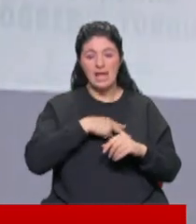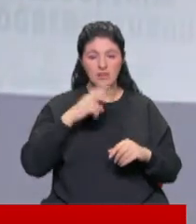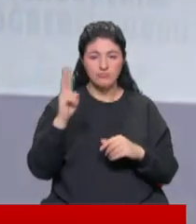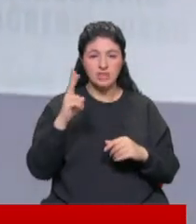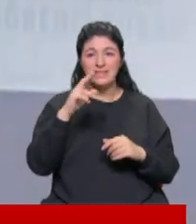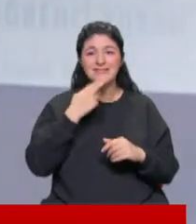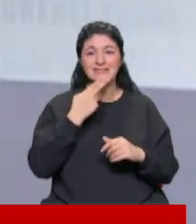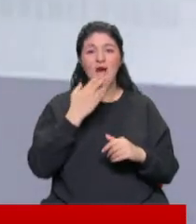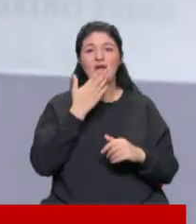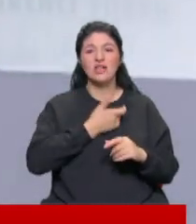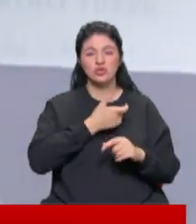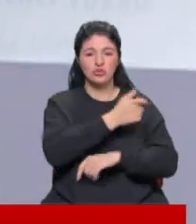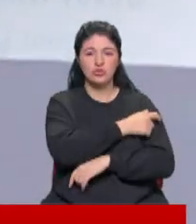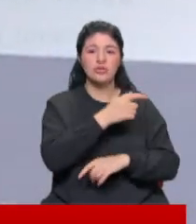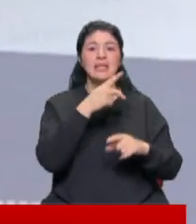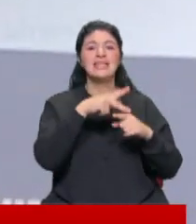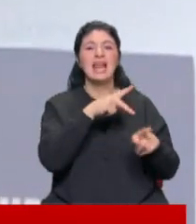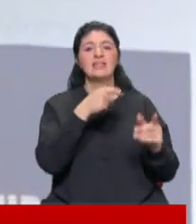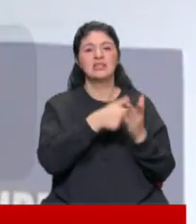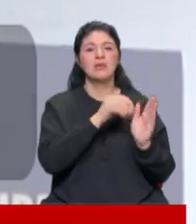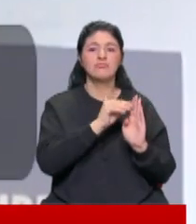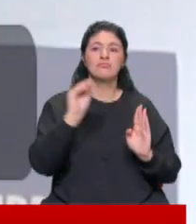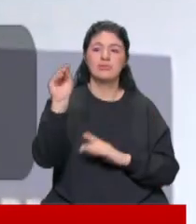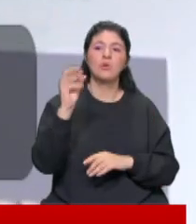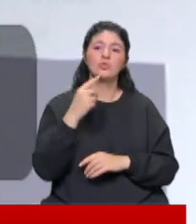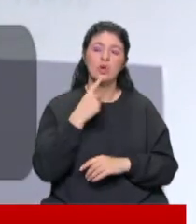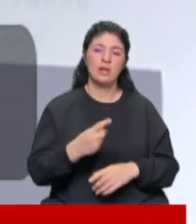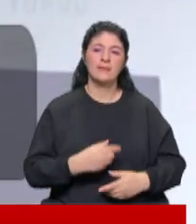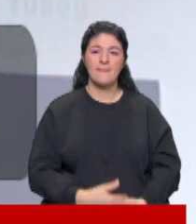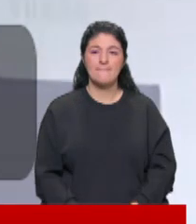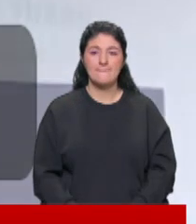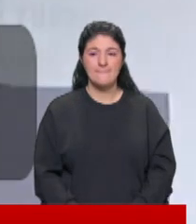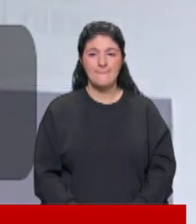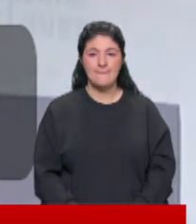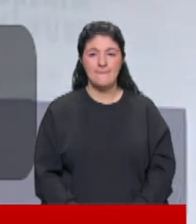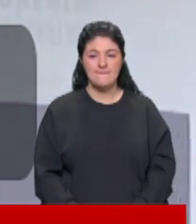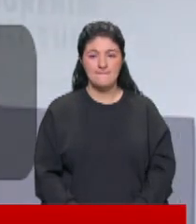Öğrenci Yurdu'na Zeren Ertaş'ın isminin verildiğini duyurdu. Bu acıyı yaşayan